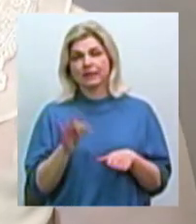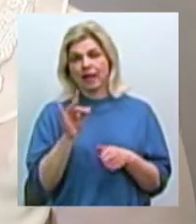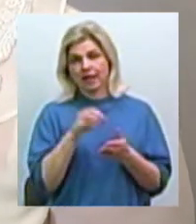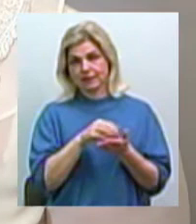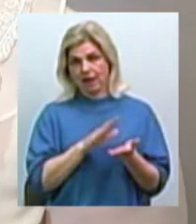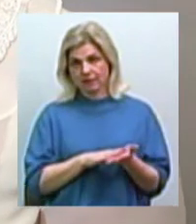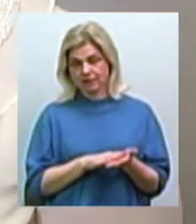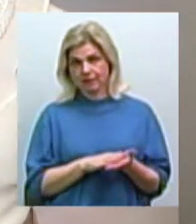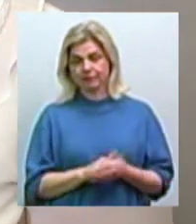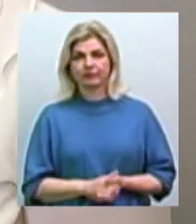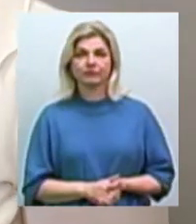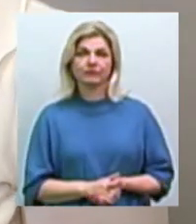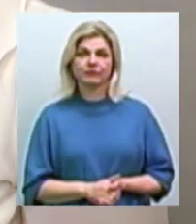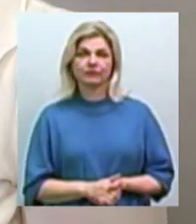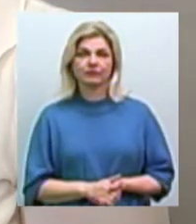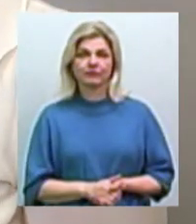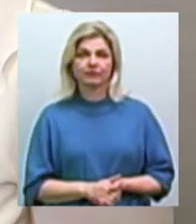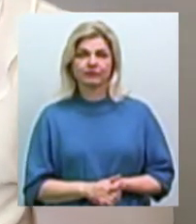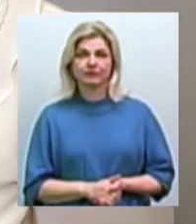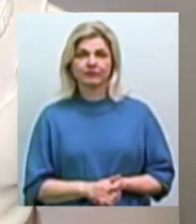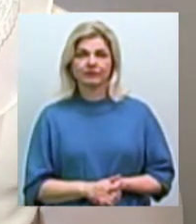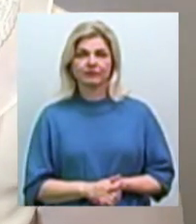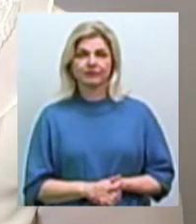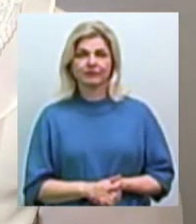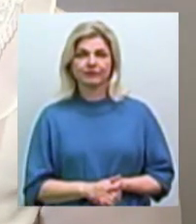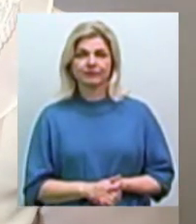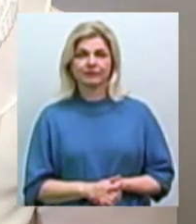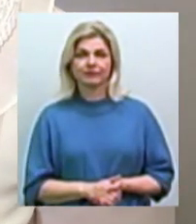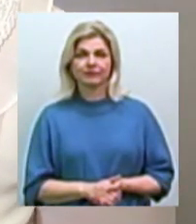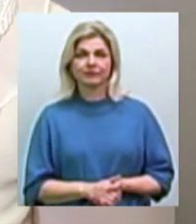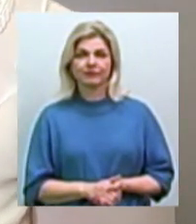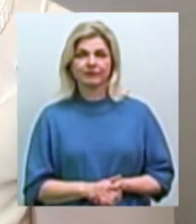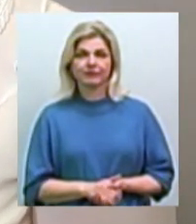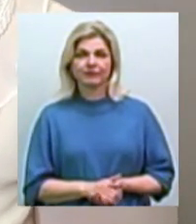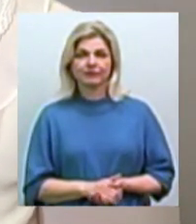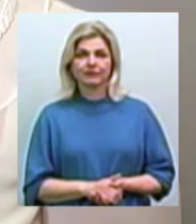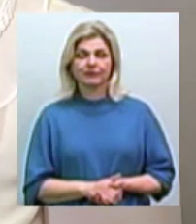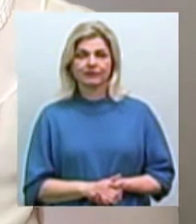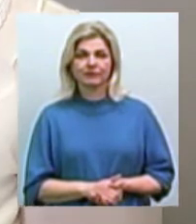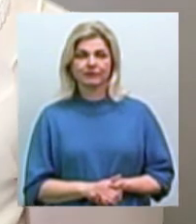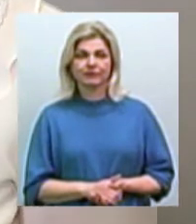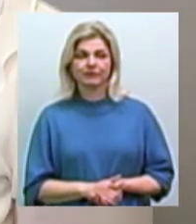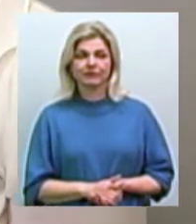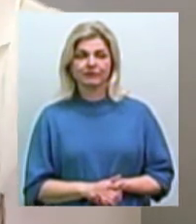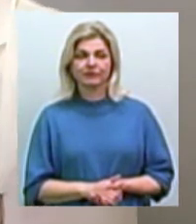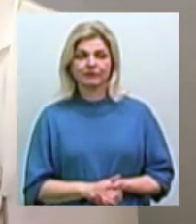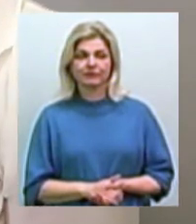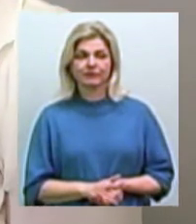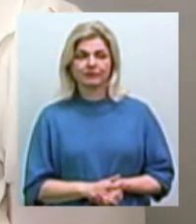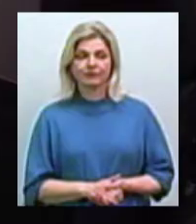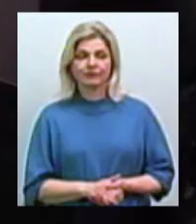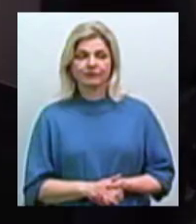реєстрації, якщо це ID-карта. Для того, щоб ми мали змогу перевірити, там ви зараз зареєстровані чи